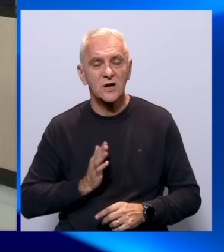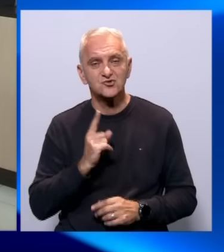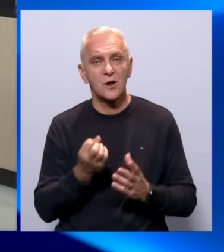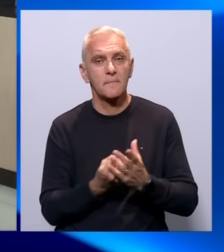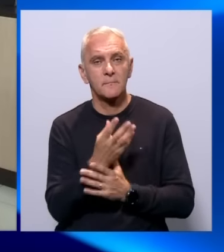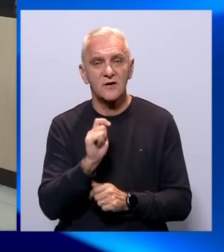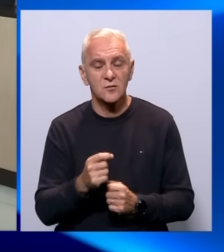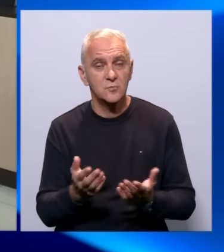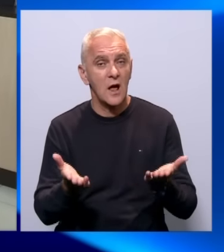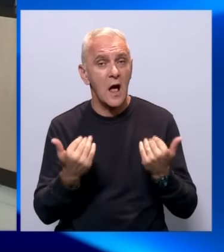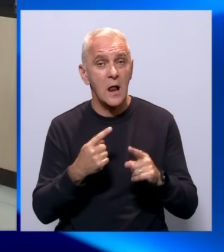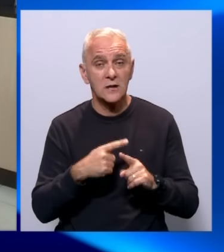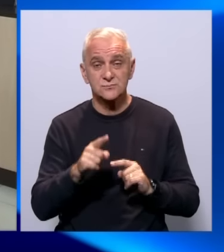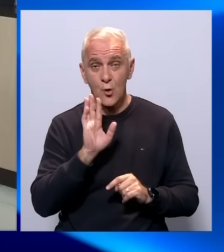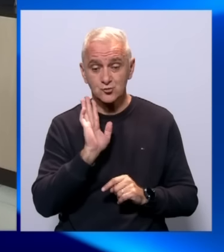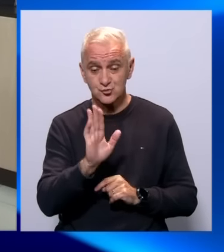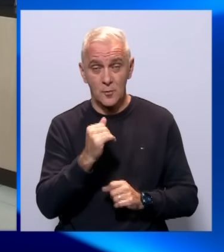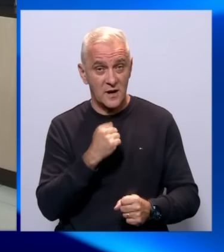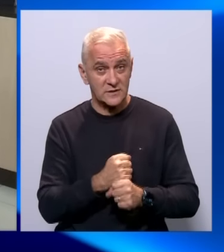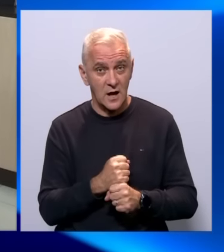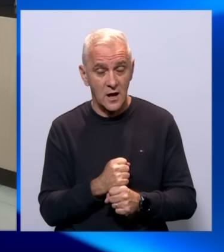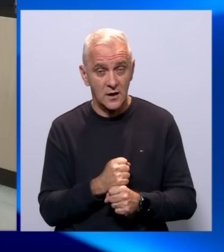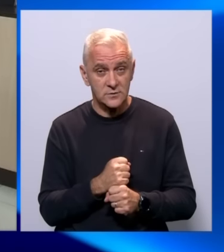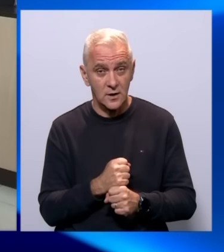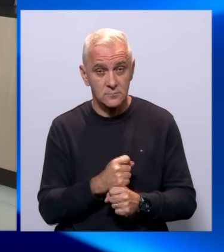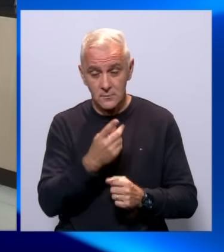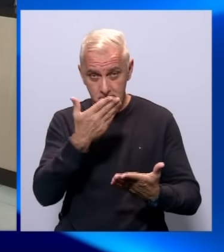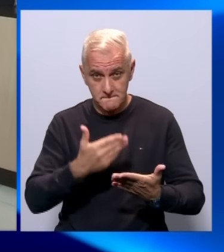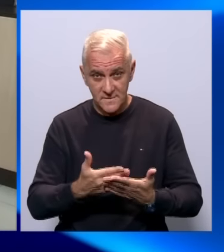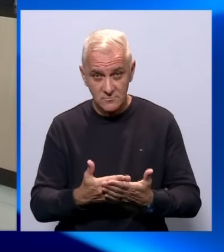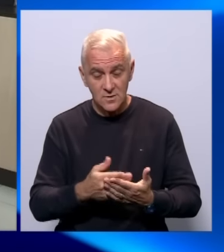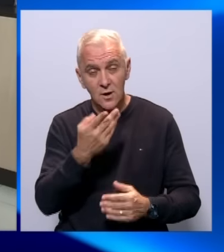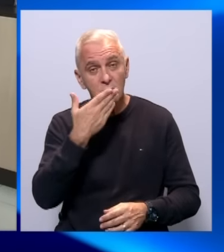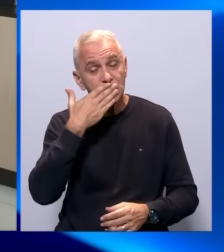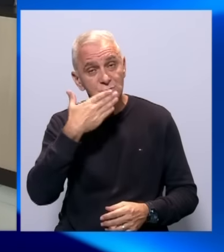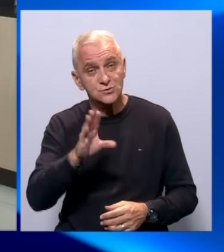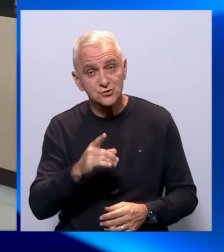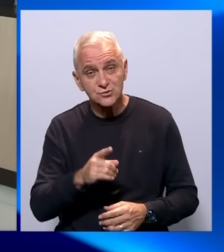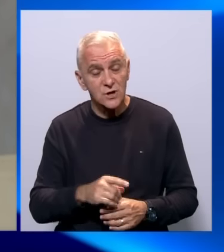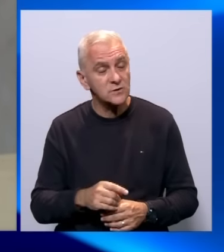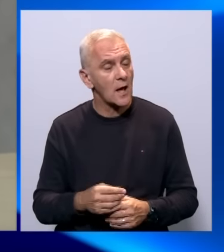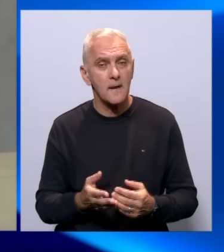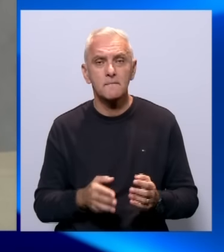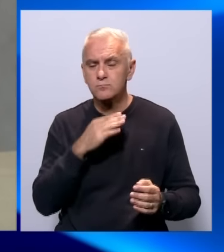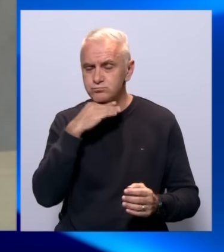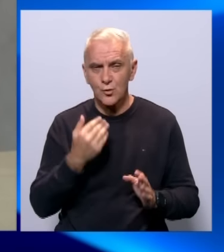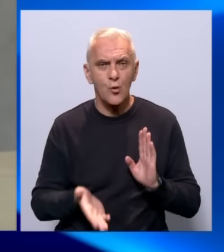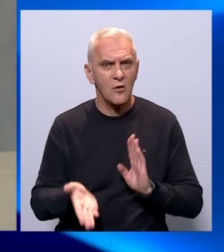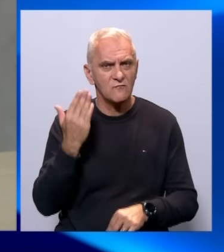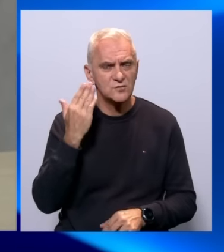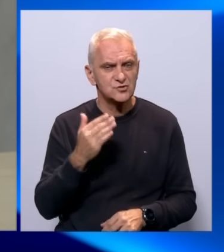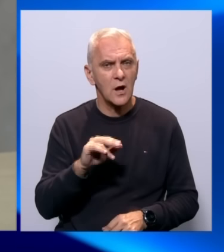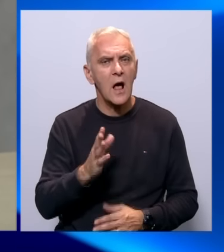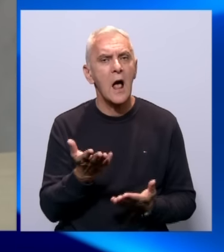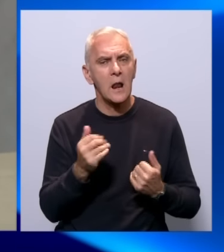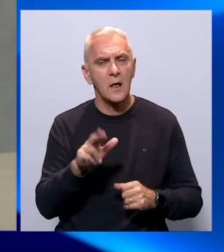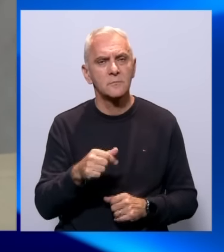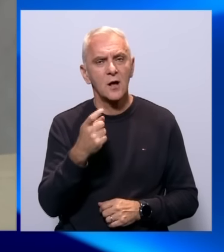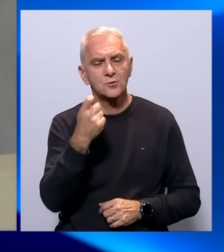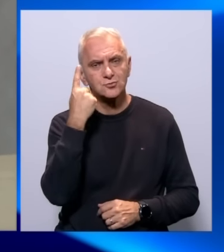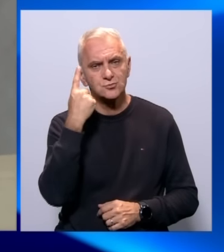privredu. Međutim, ako zbog obustave rada dođe do zastarjelosti predmeta, šteta je, tvrde advokati, nesaglediva. Međutim, ističu, postoji još jedna